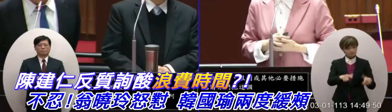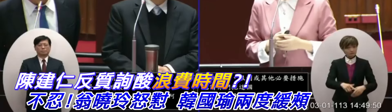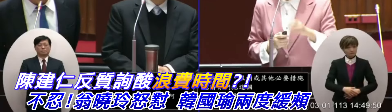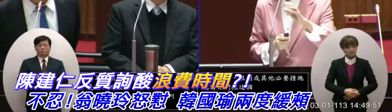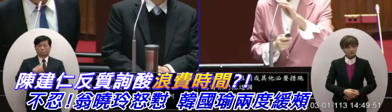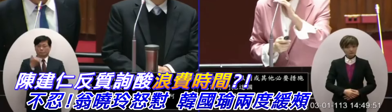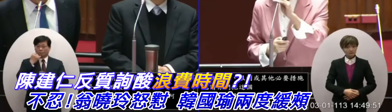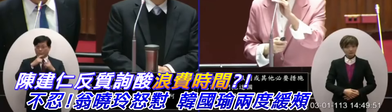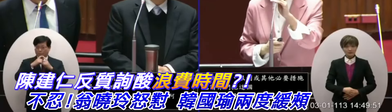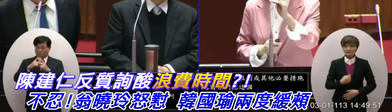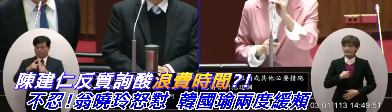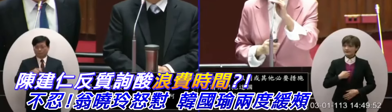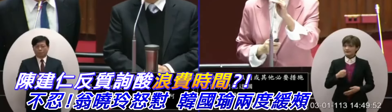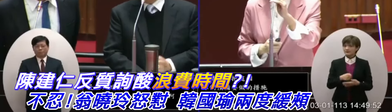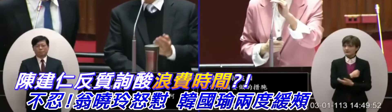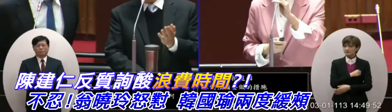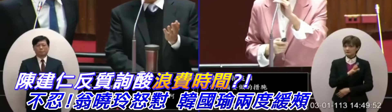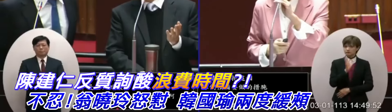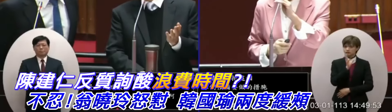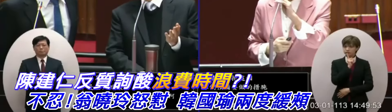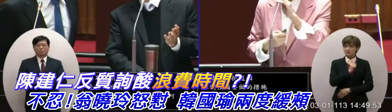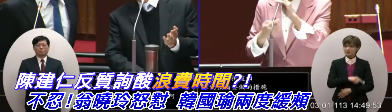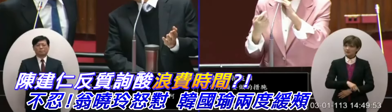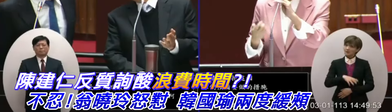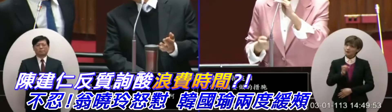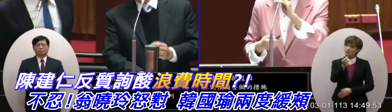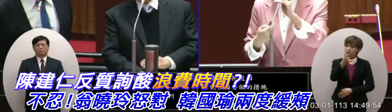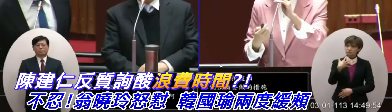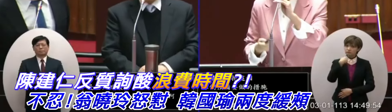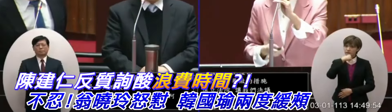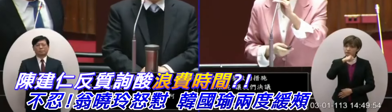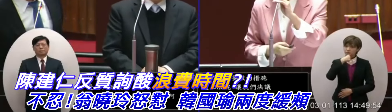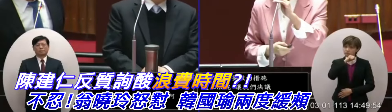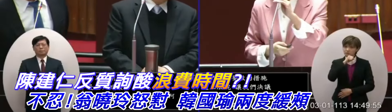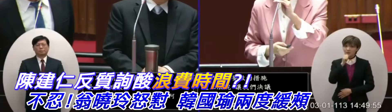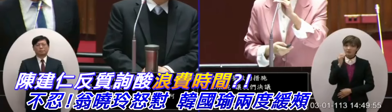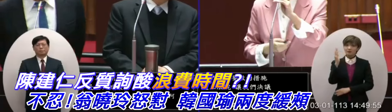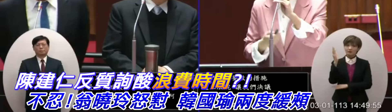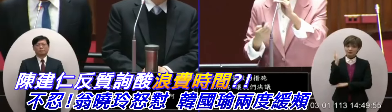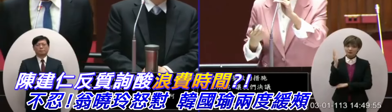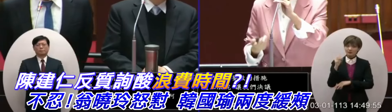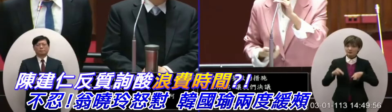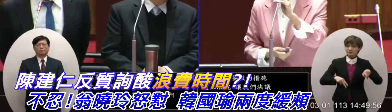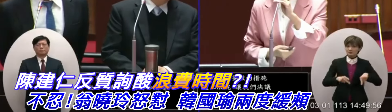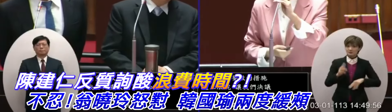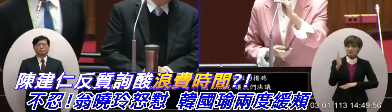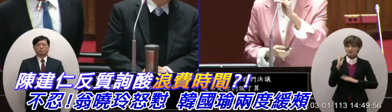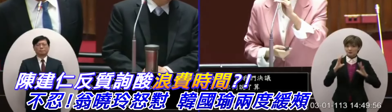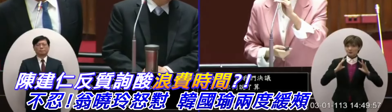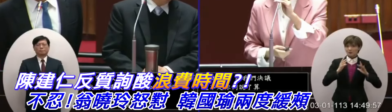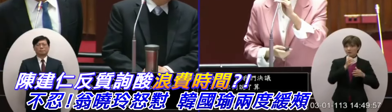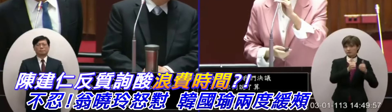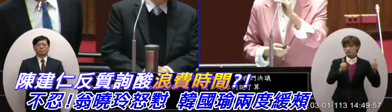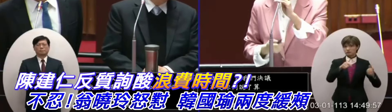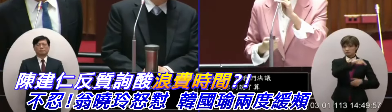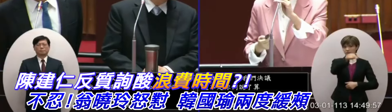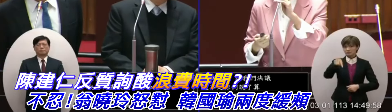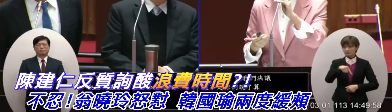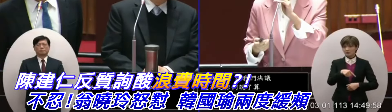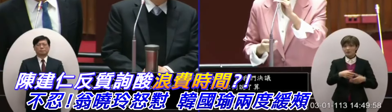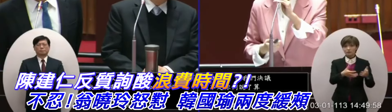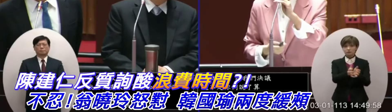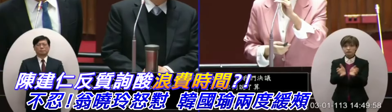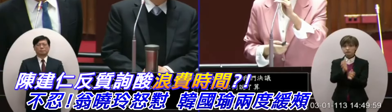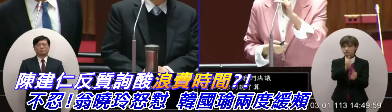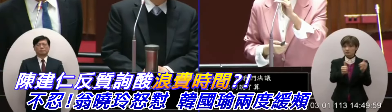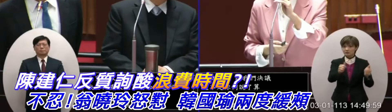我可以 回答吗？真的很感慨，就是我们为什么台湾这个政府的行政官员啊，尤其是部会首长哈，你们